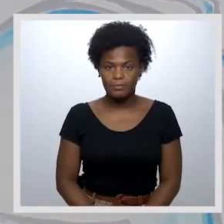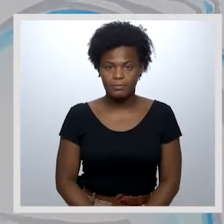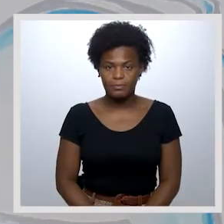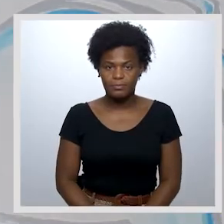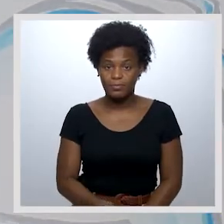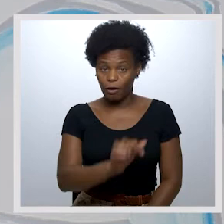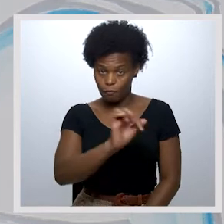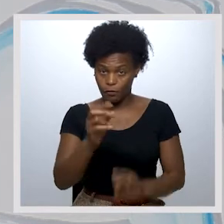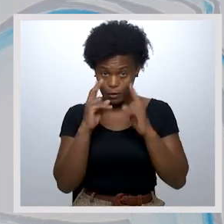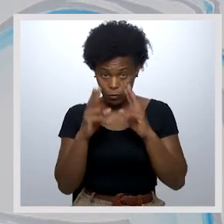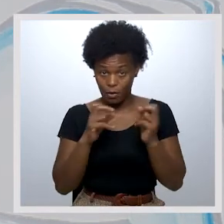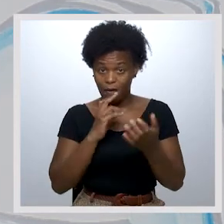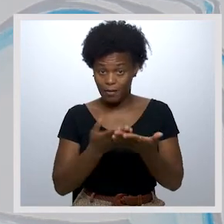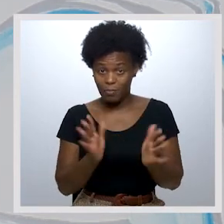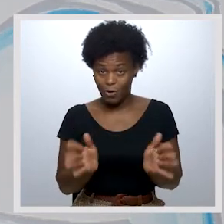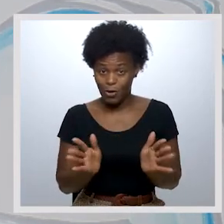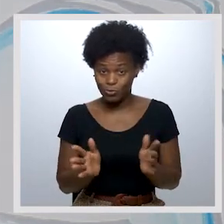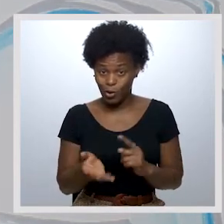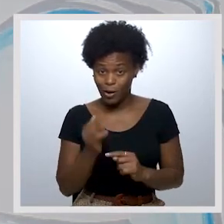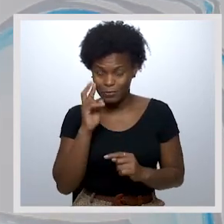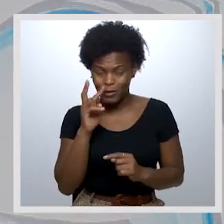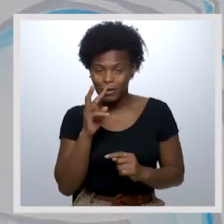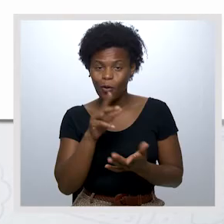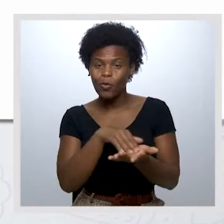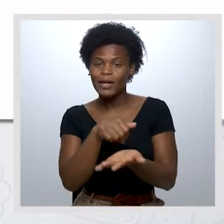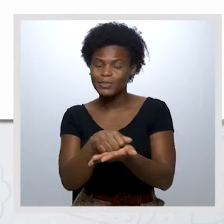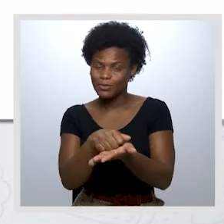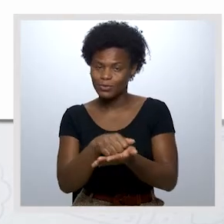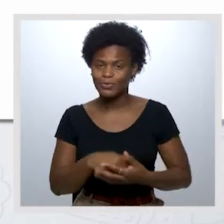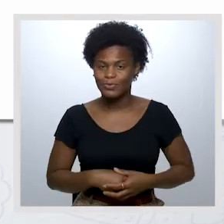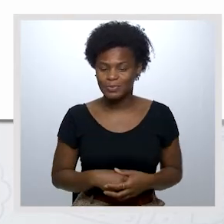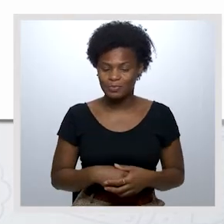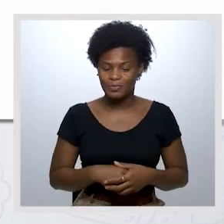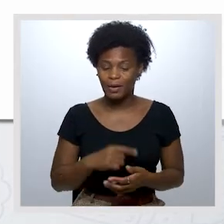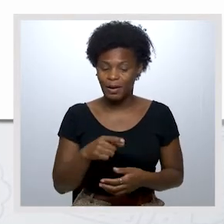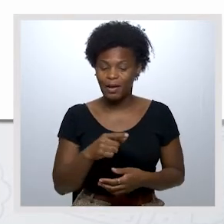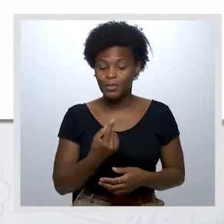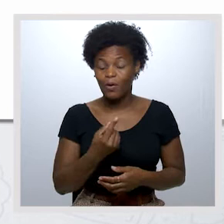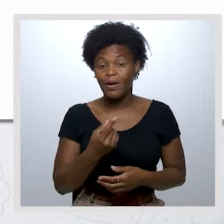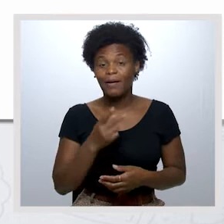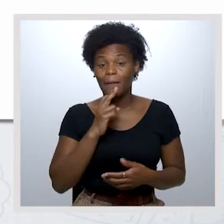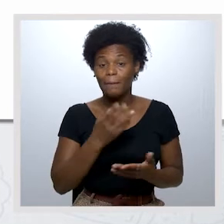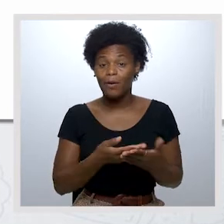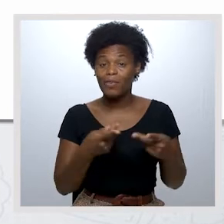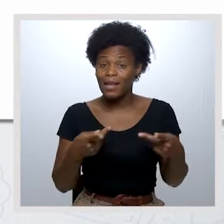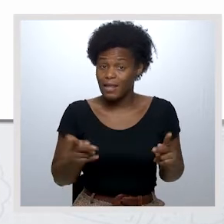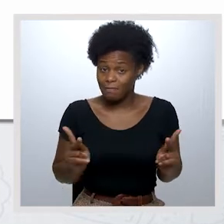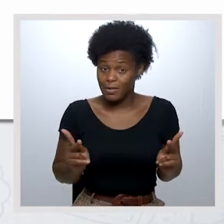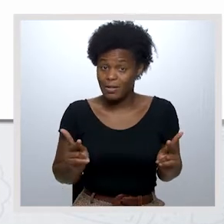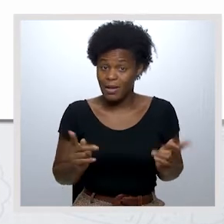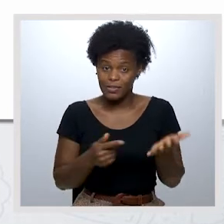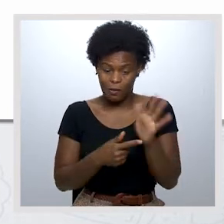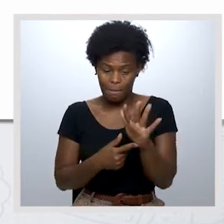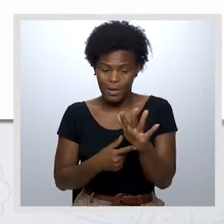Vous avez trouvé la réponse? On corrige. Ce sont des réponses libres.